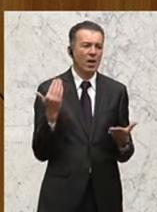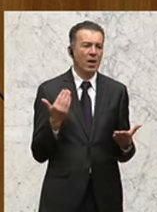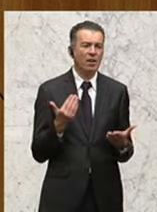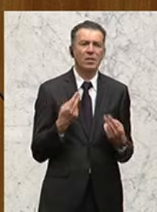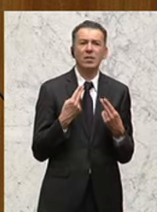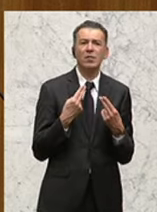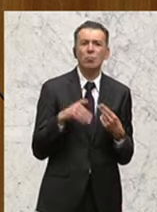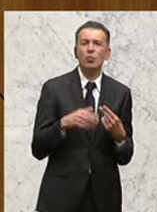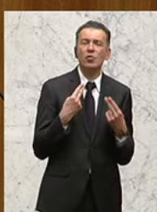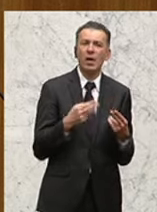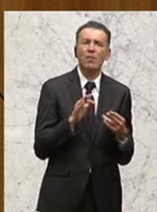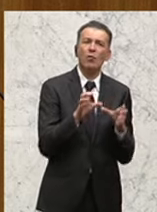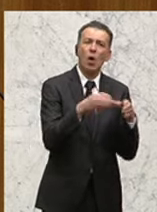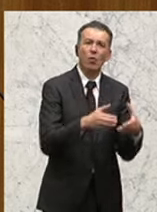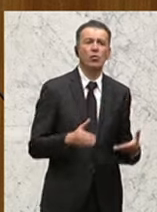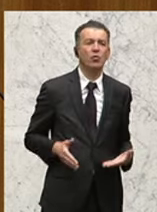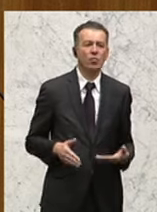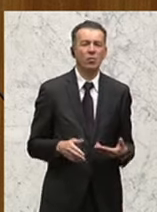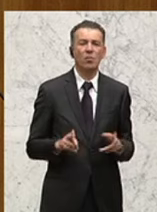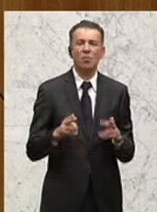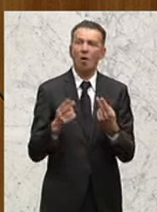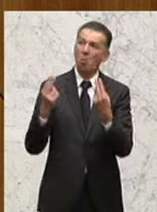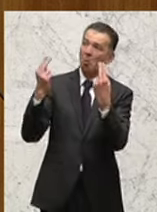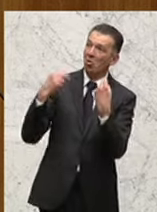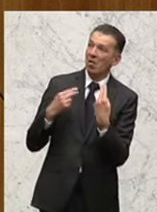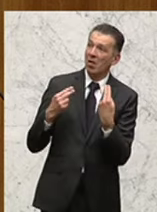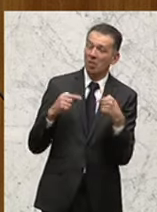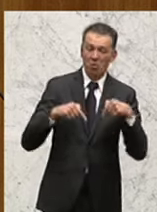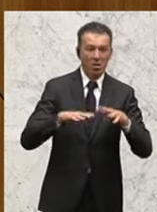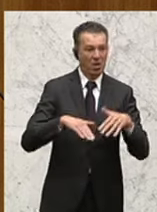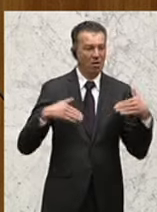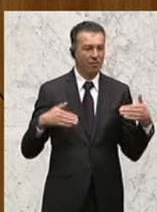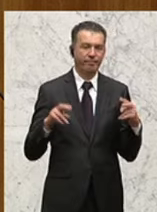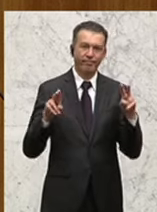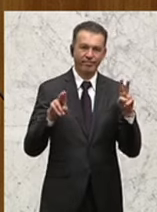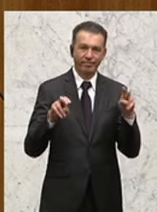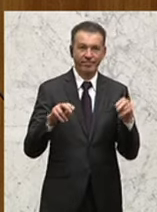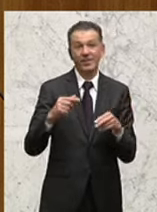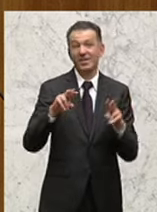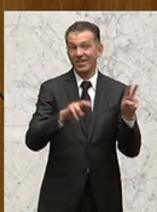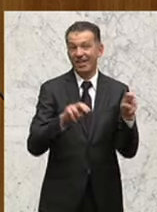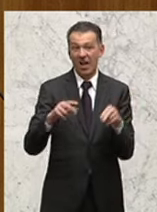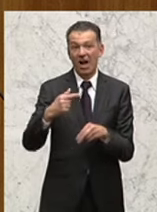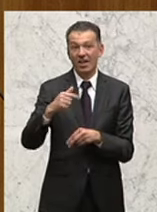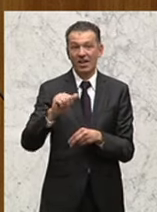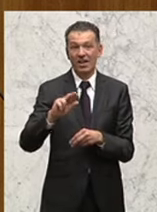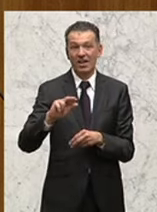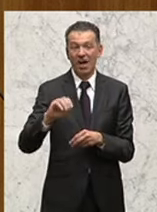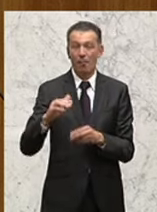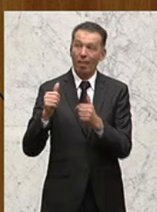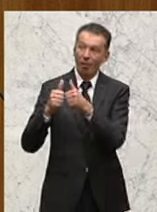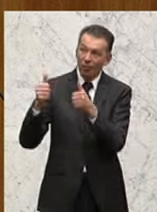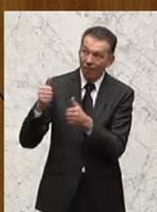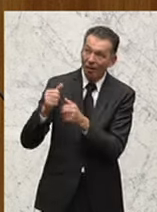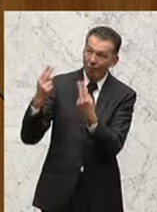die Ausschüsse gelten müsste. Also warum es eine Unterwerfung ist, wenn man im Plenum, Unterwerfung, Zitat Dahmann in dem Fall, im Plenum ein Rederecht